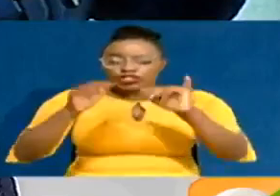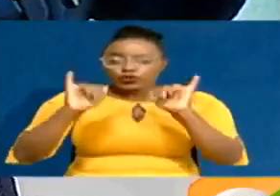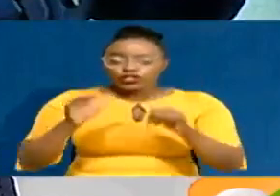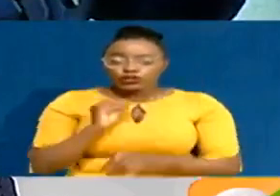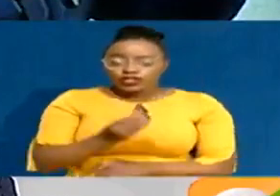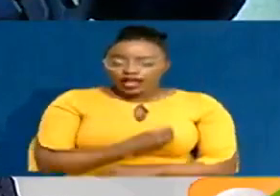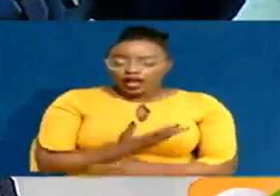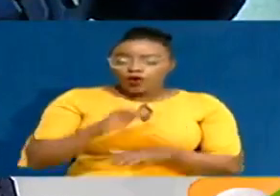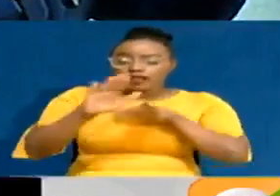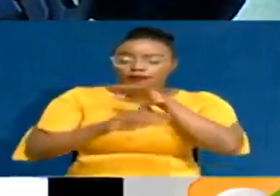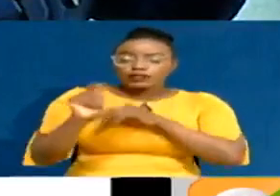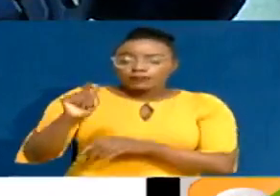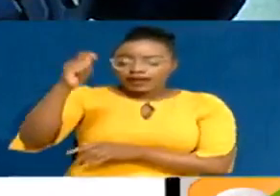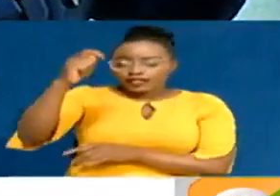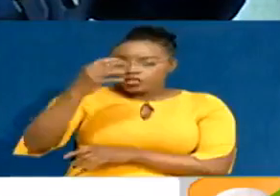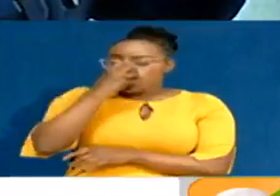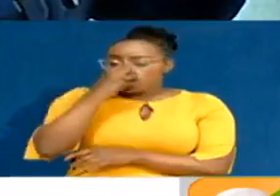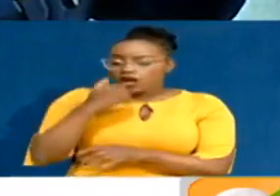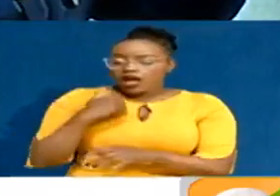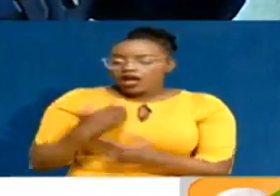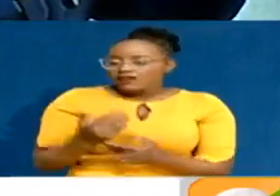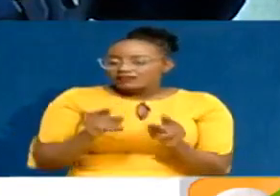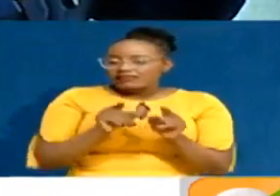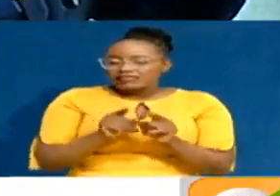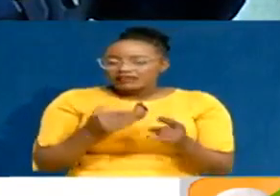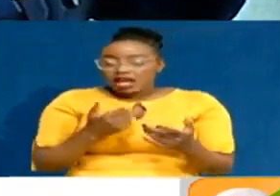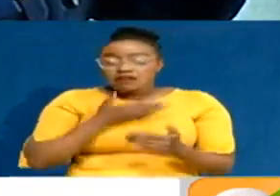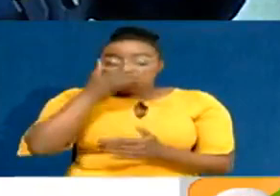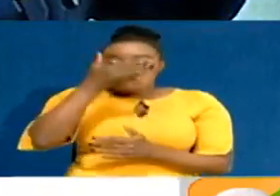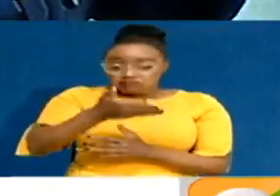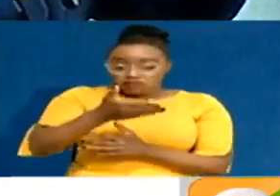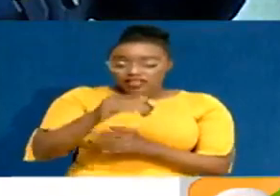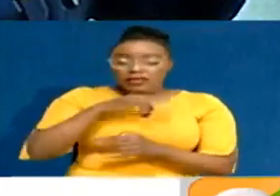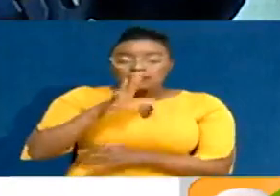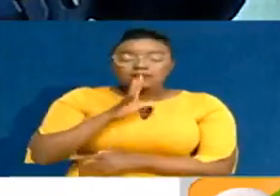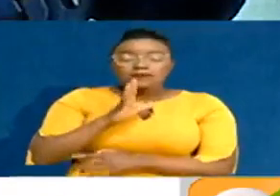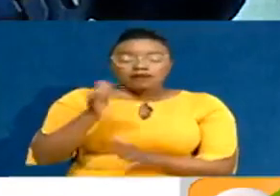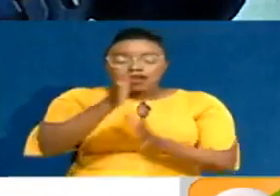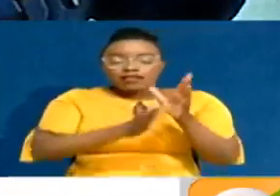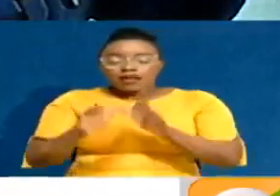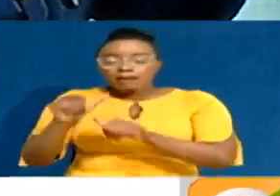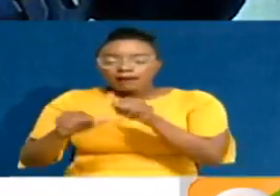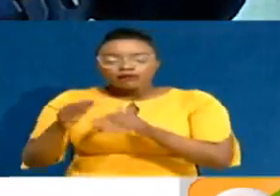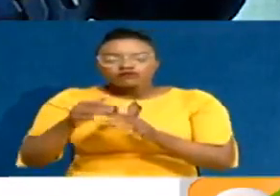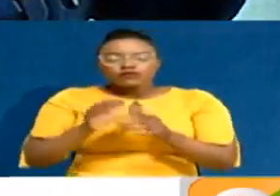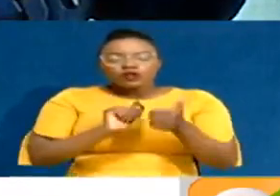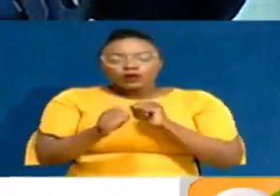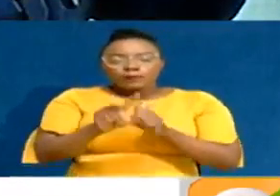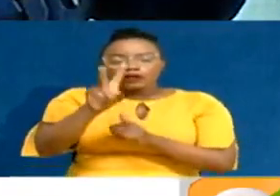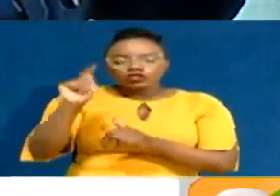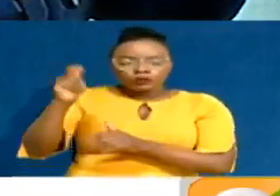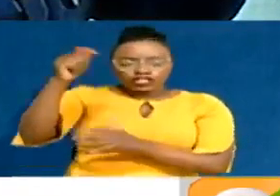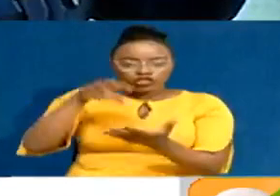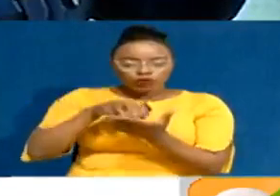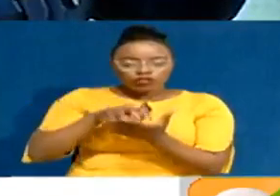Tukiendelea na taarifa zetu ni kwamba Naibu Rais William Ruto amepokea matamshi ya Rais Uhuru Kenyatta kuhusu mikakati ya kinyang'anyiro cha ikulu mwaka ujao na